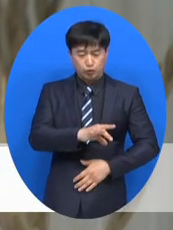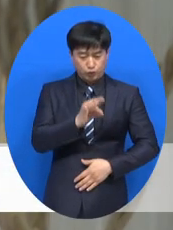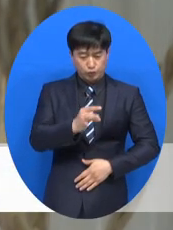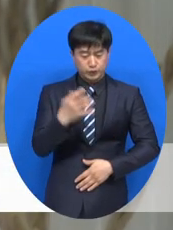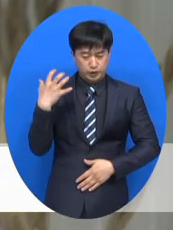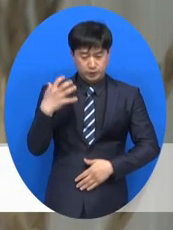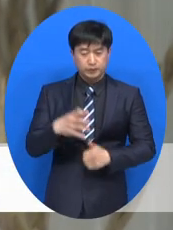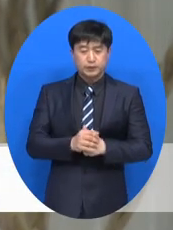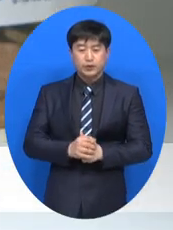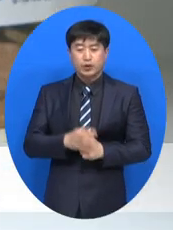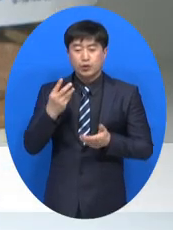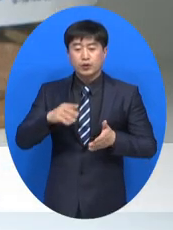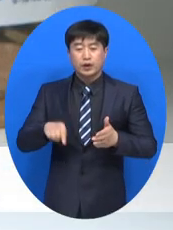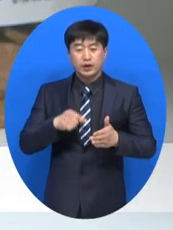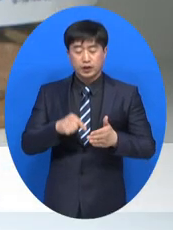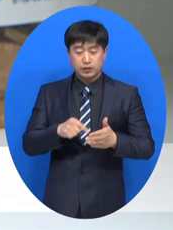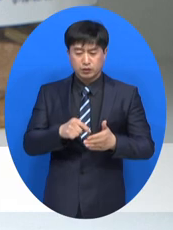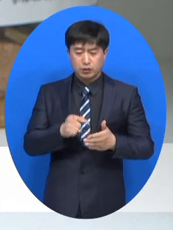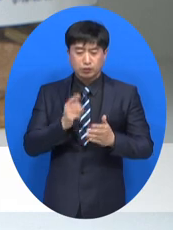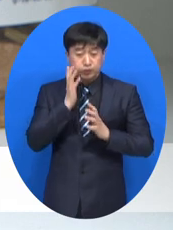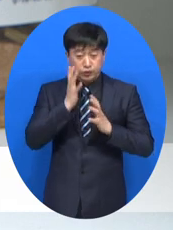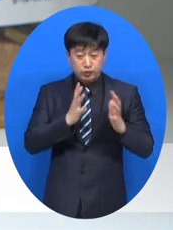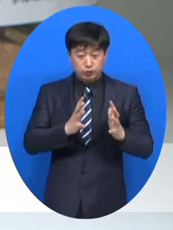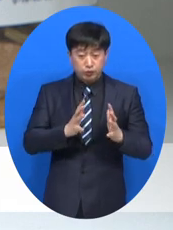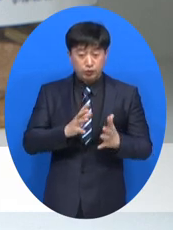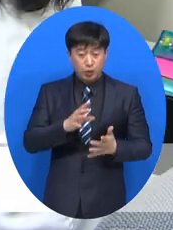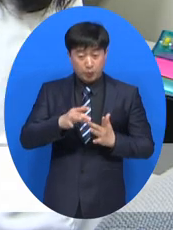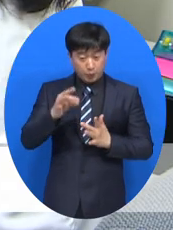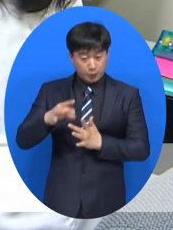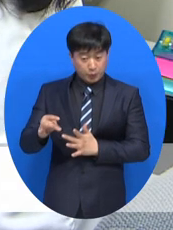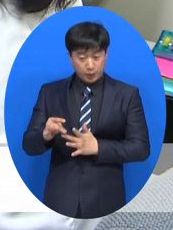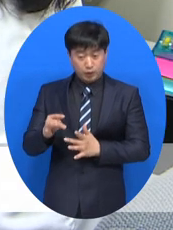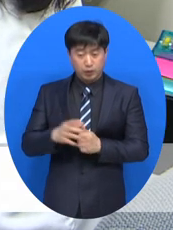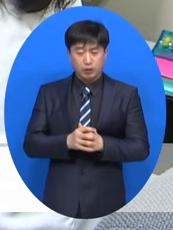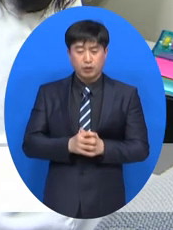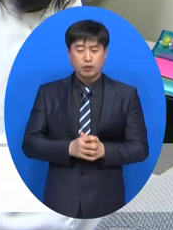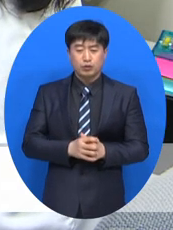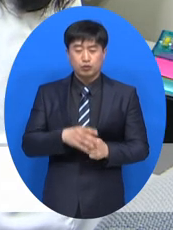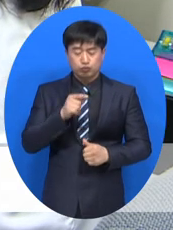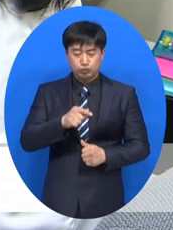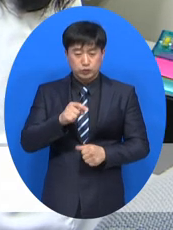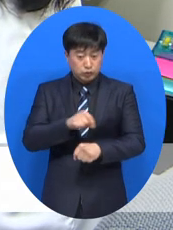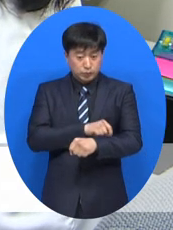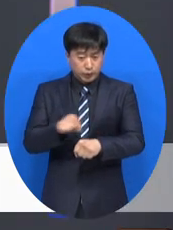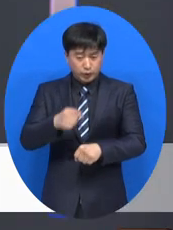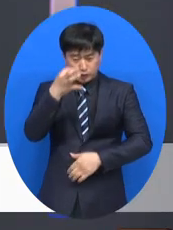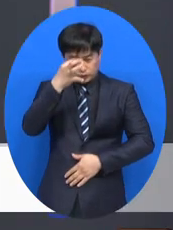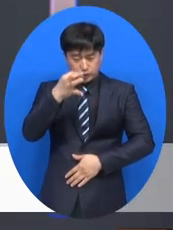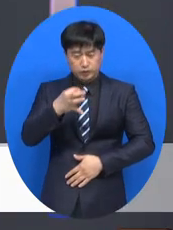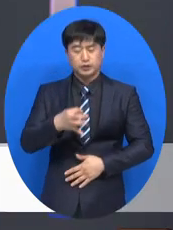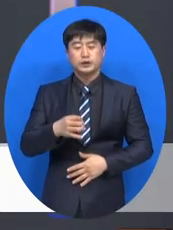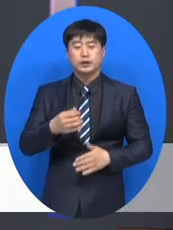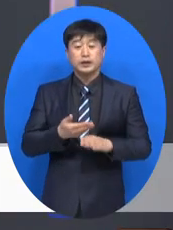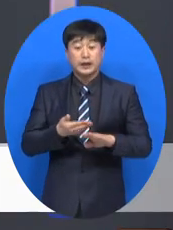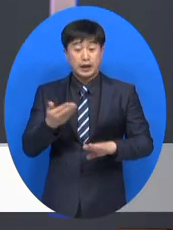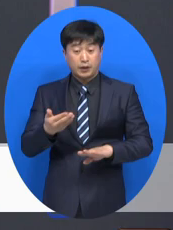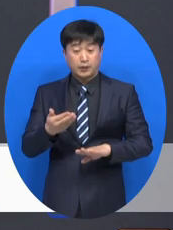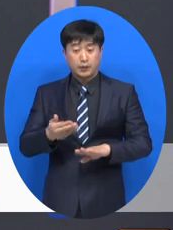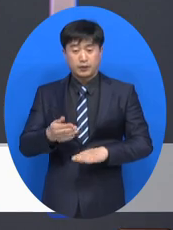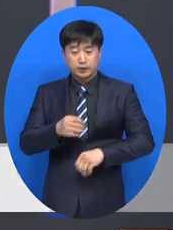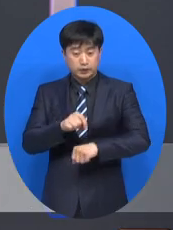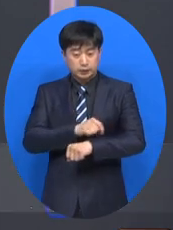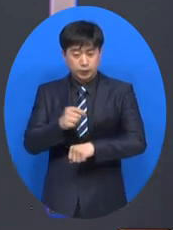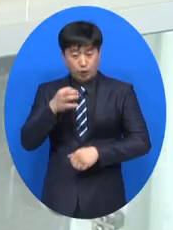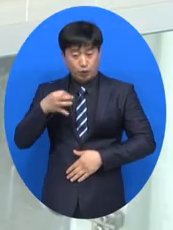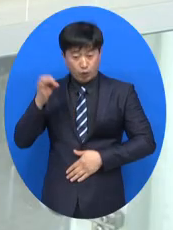과언이 아닙니다 돈에서 자생하는 생물들의 표본을 추출하고 추출된 성분 중 특수한 기능을 가진 성분들은 따로 특허를